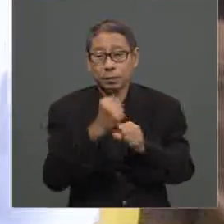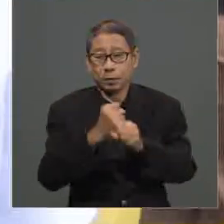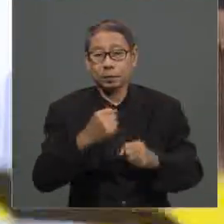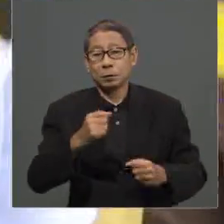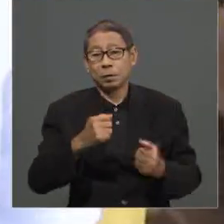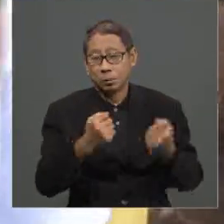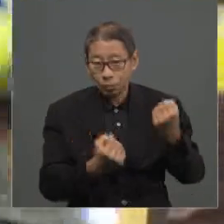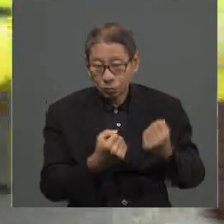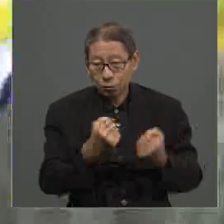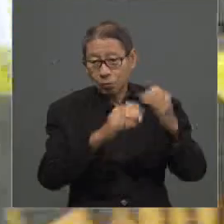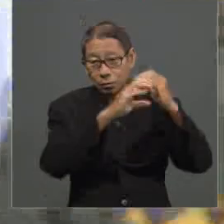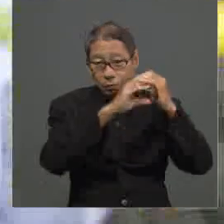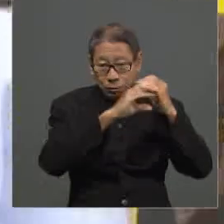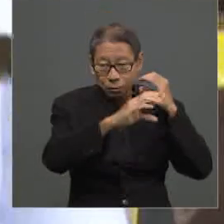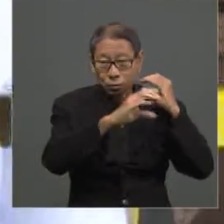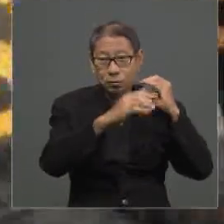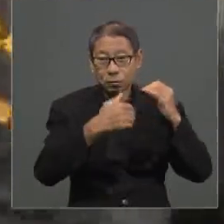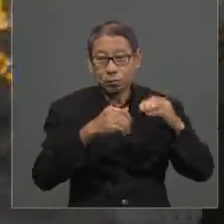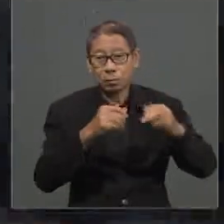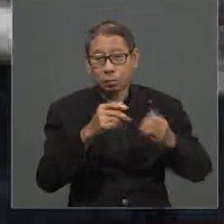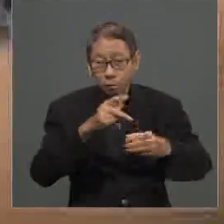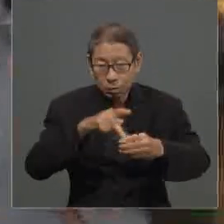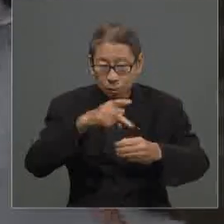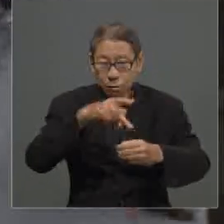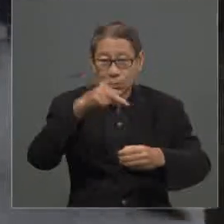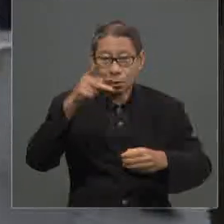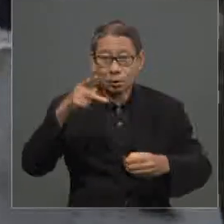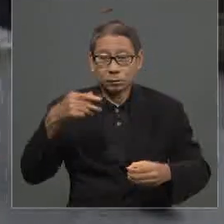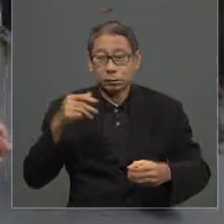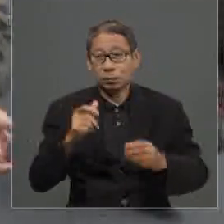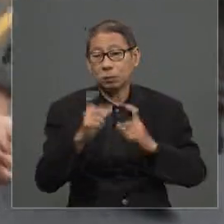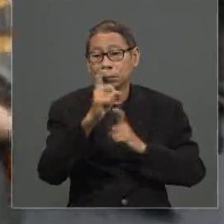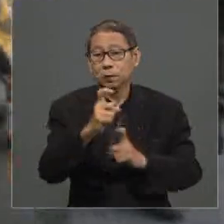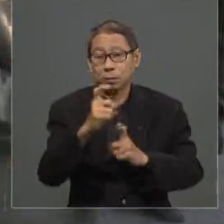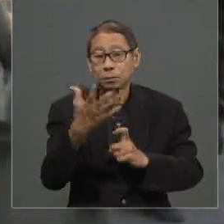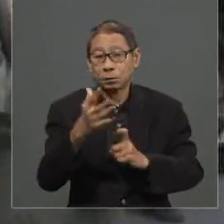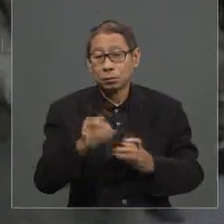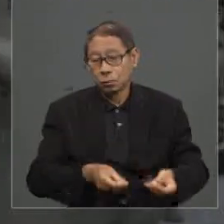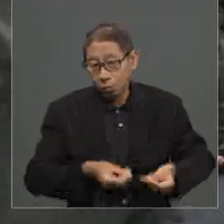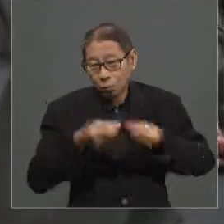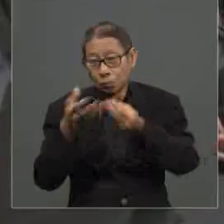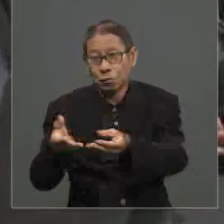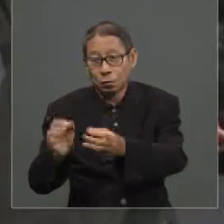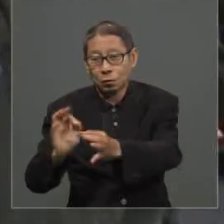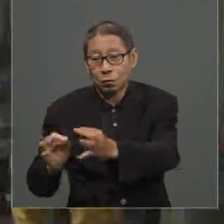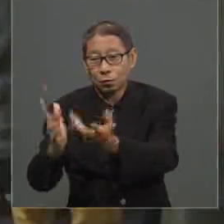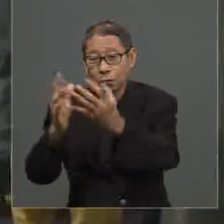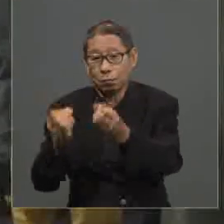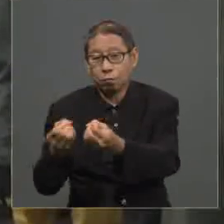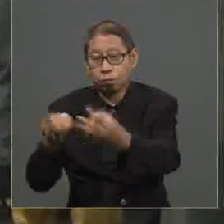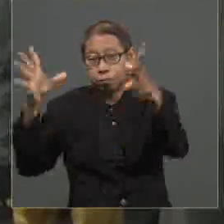นต์อะไรพวกนี้มาก็บอกว่าจริงๆไอ้ตัวถังก๊าซ CNG เนี่ยมันไม่ได้อันตรายนะโยนเข้ากองไฟมันยังไม่ระเบิดเลยแต่อันนี้